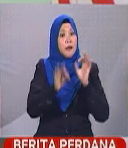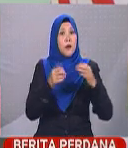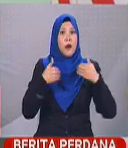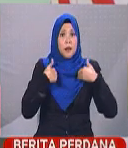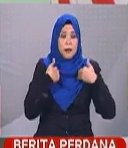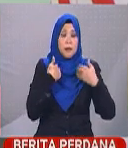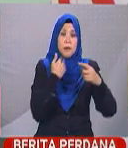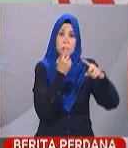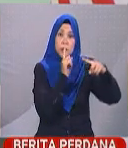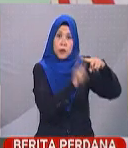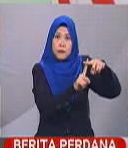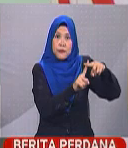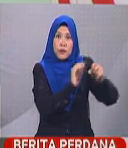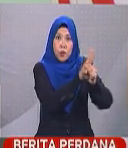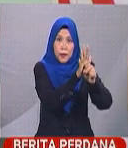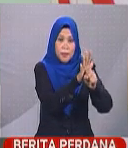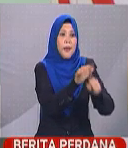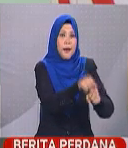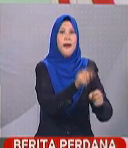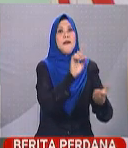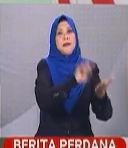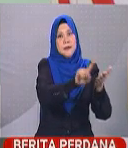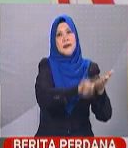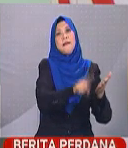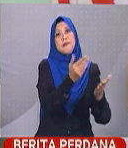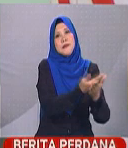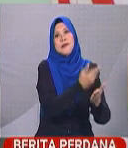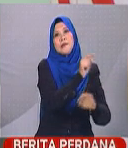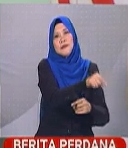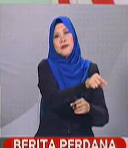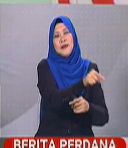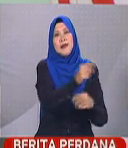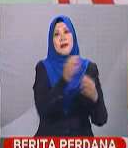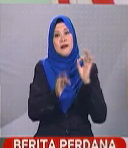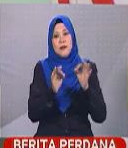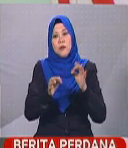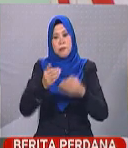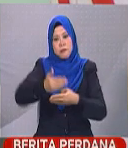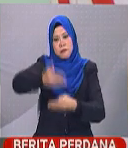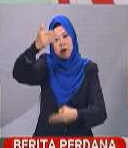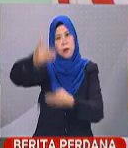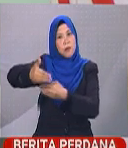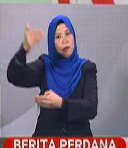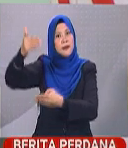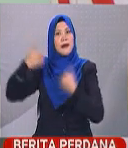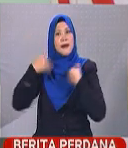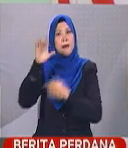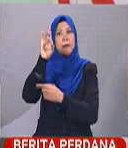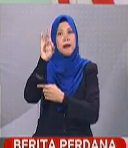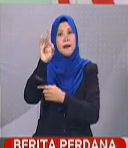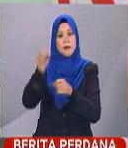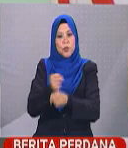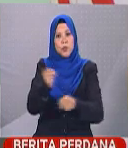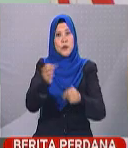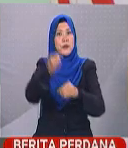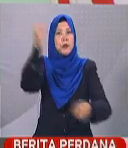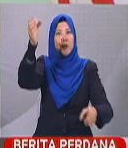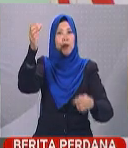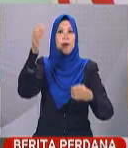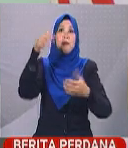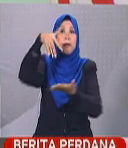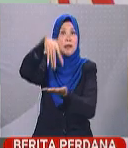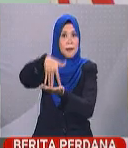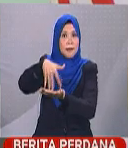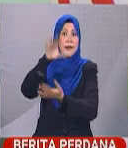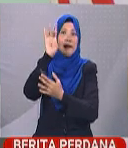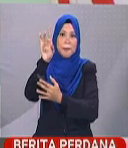lain. Di Sungai Buloh pun kerana kedudukan blok Sungai Buloh ada 8 blok penjara. Oleh